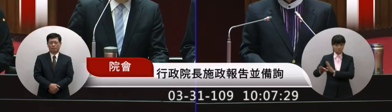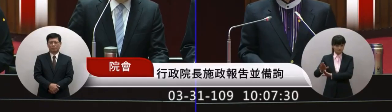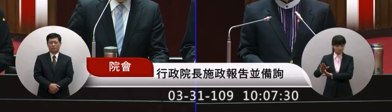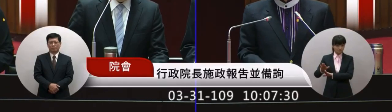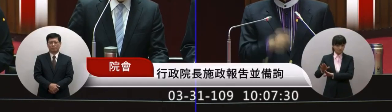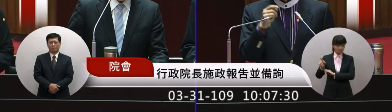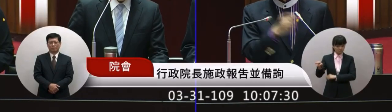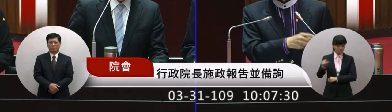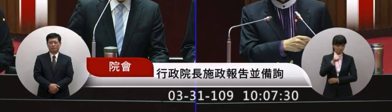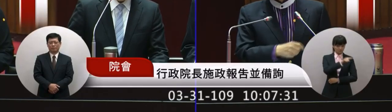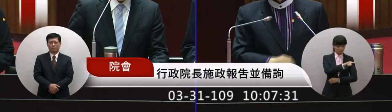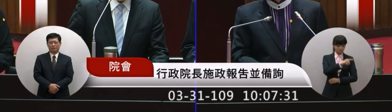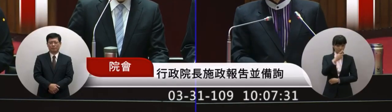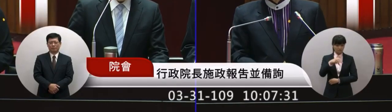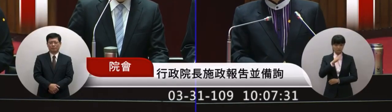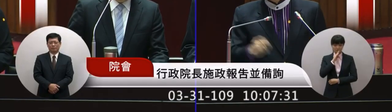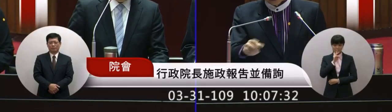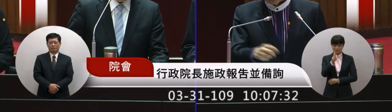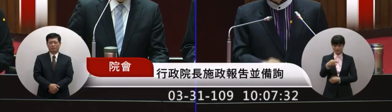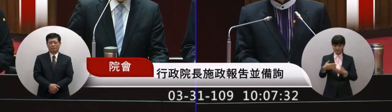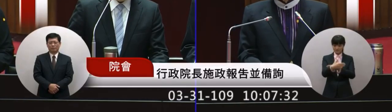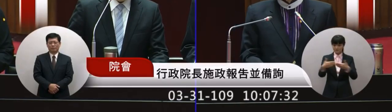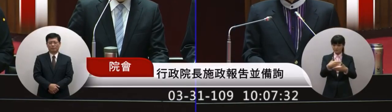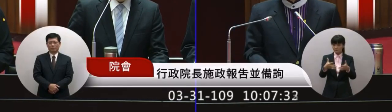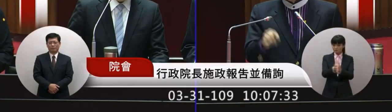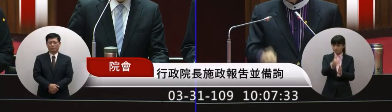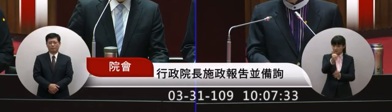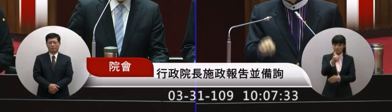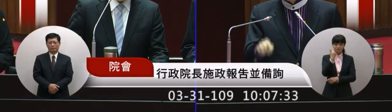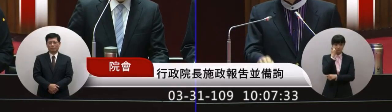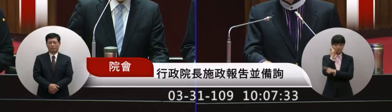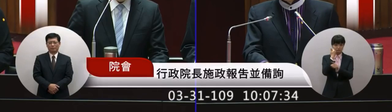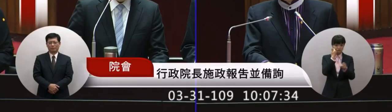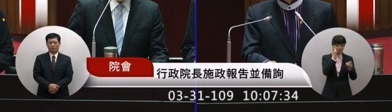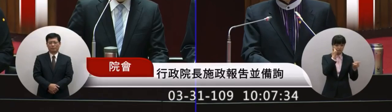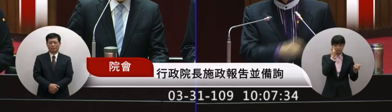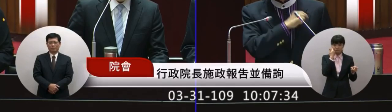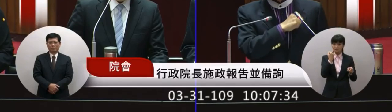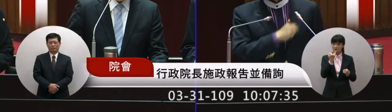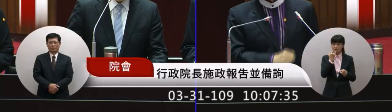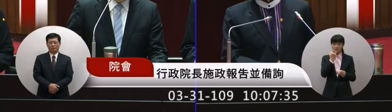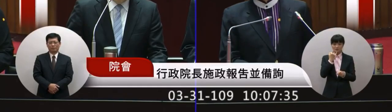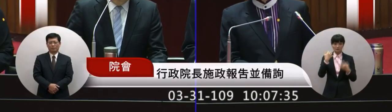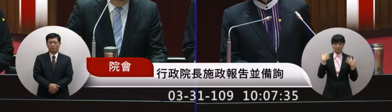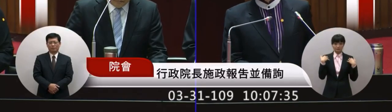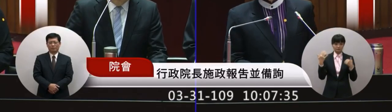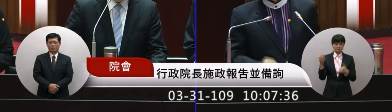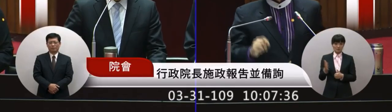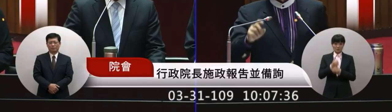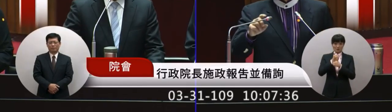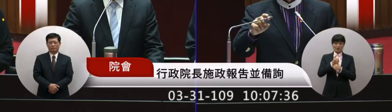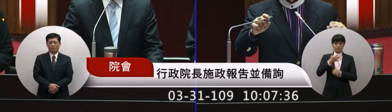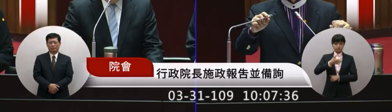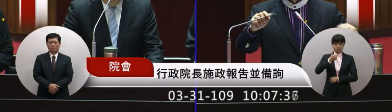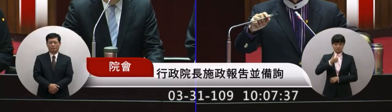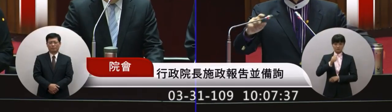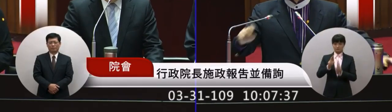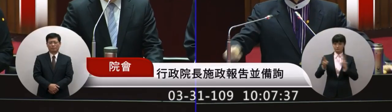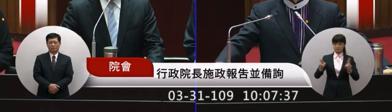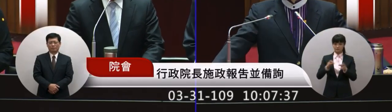边，还是交通部长，还是有谁可以当经济的陈时中？有无？有这款的人